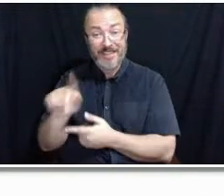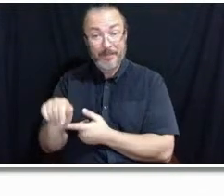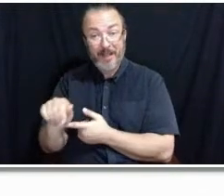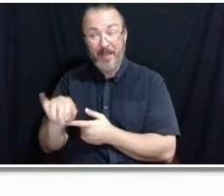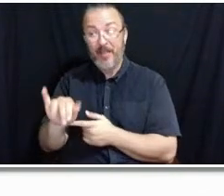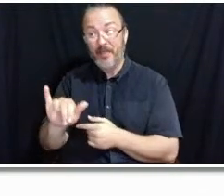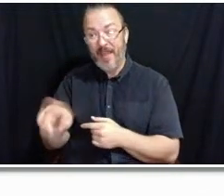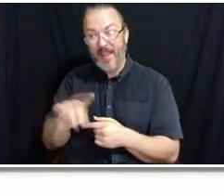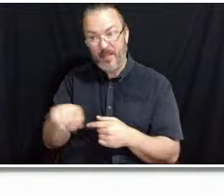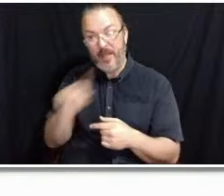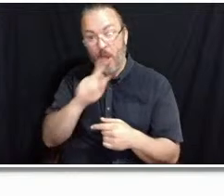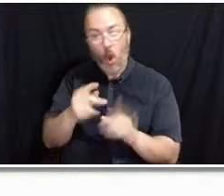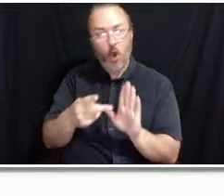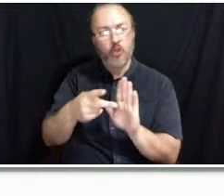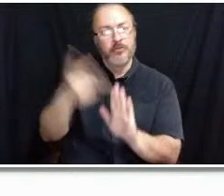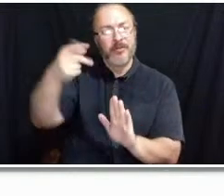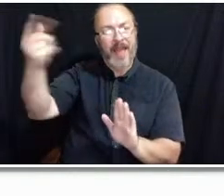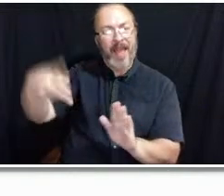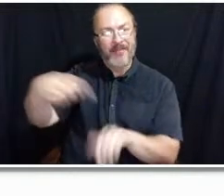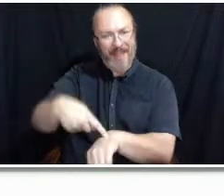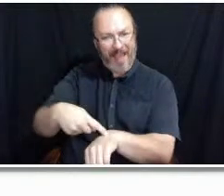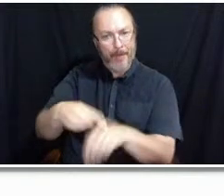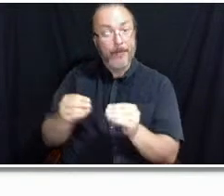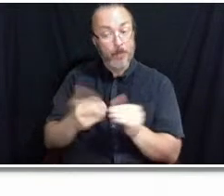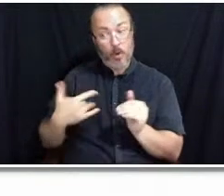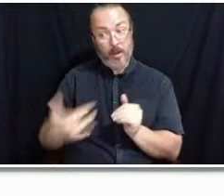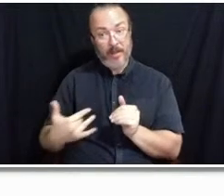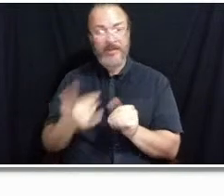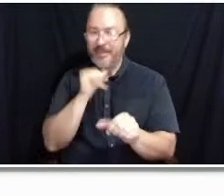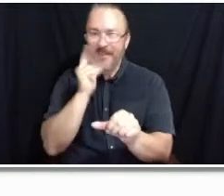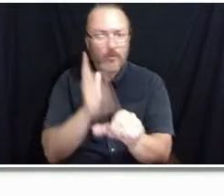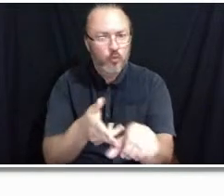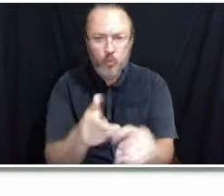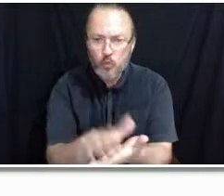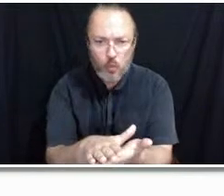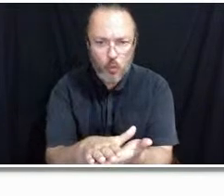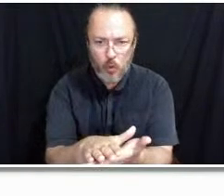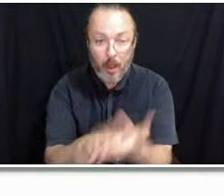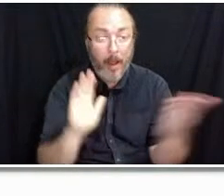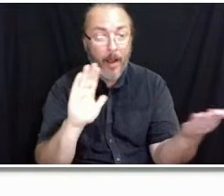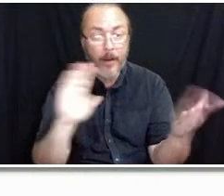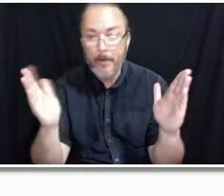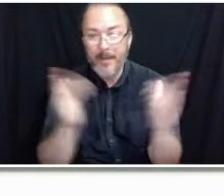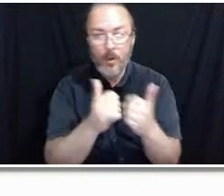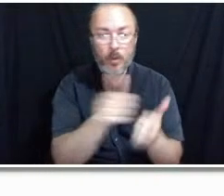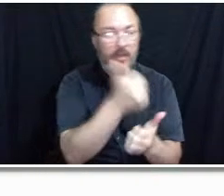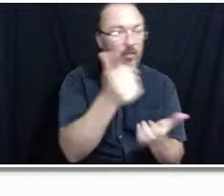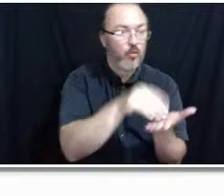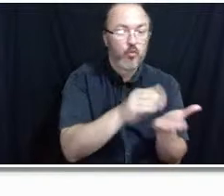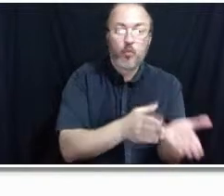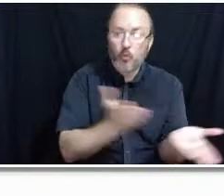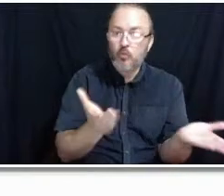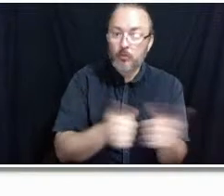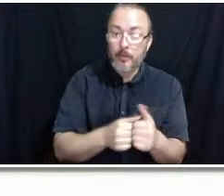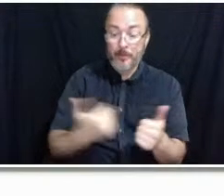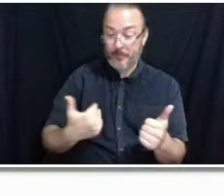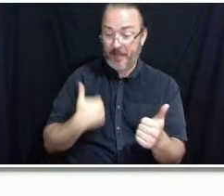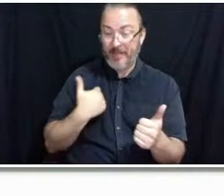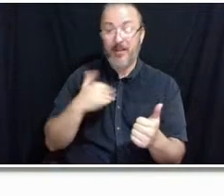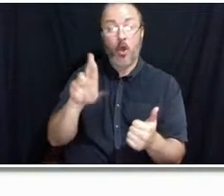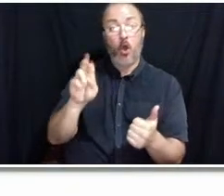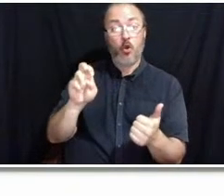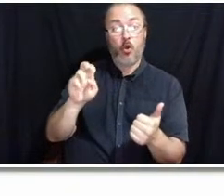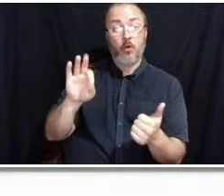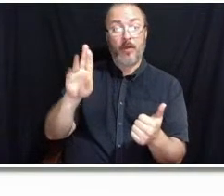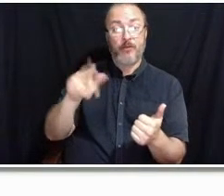sont 2,5 fois plus susceptibles de ne jamais aller à l'école par rapport à leurs camarades. Les réfugiés